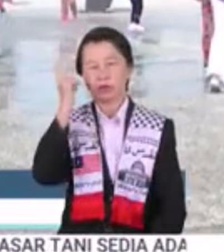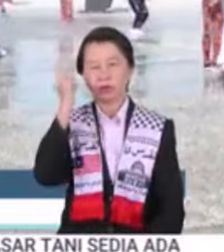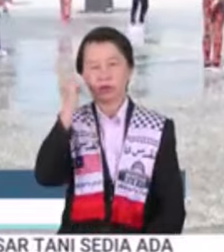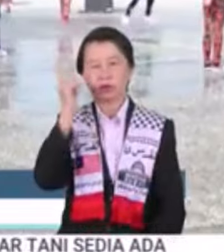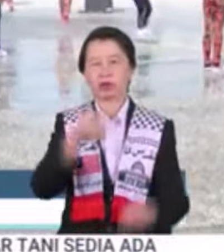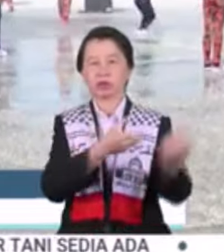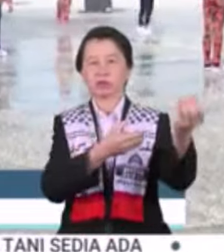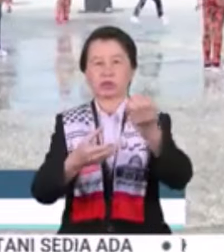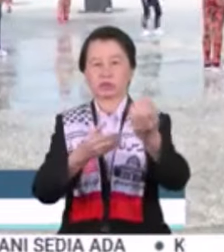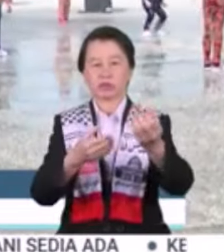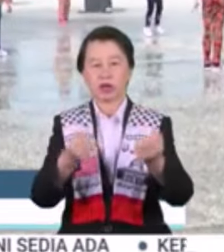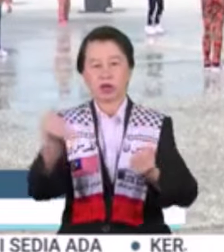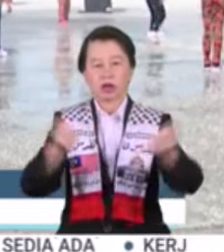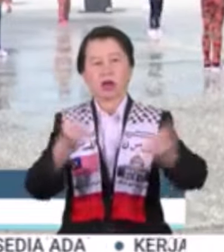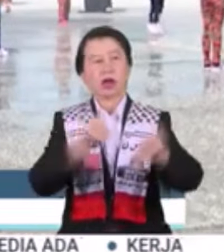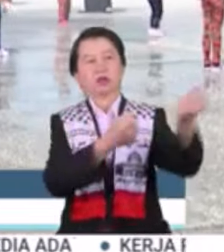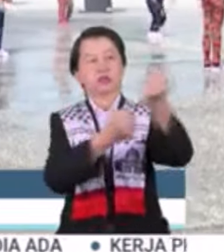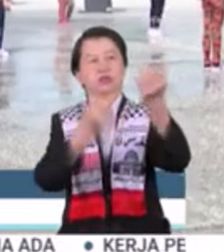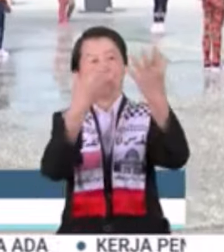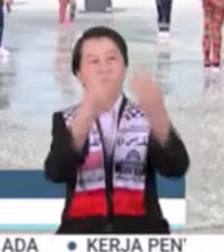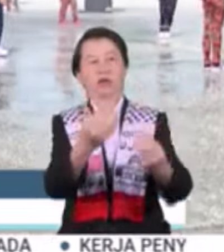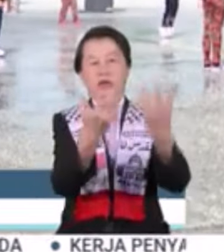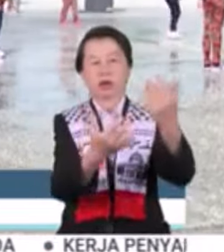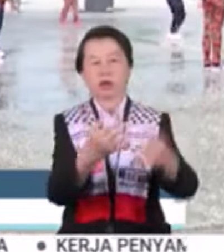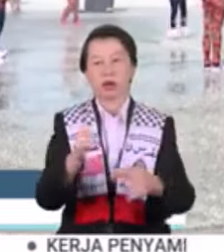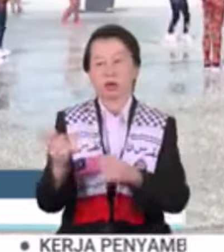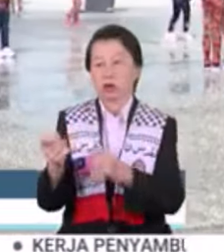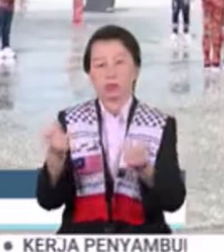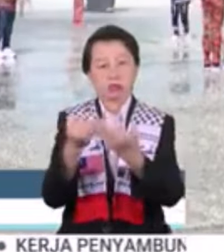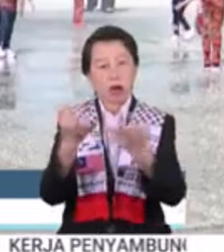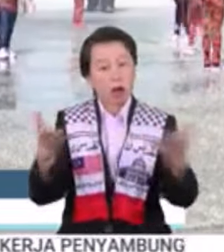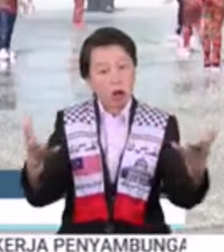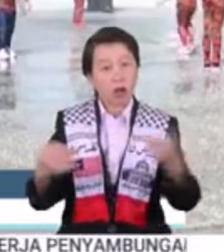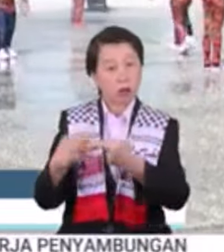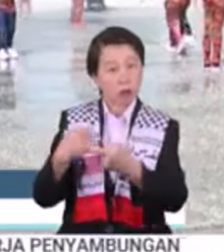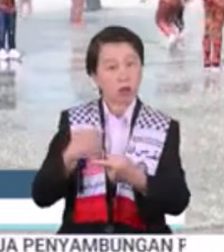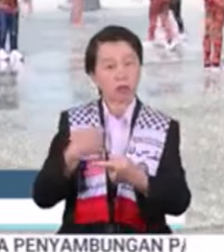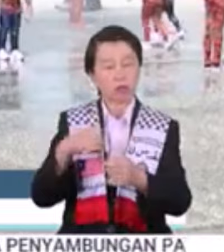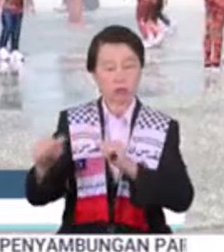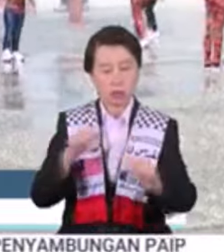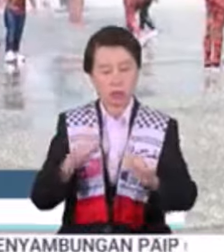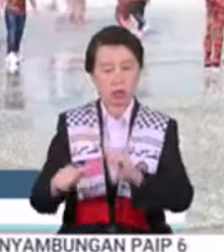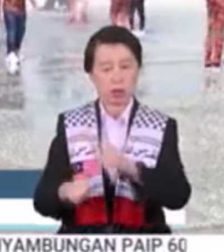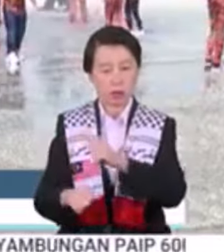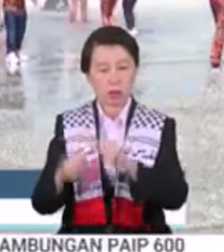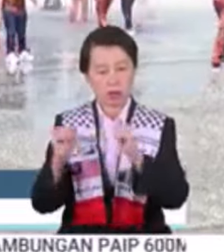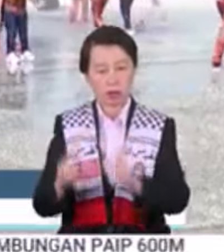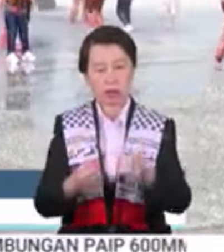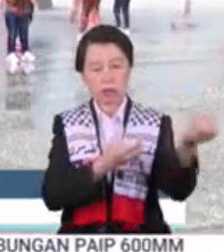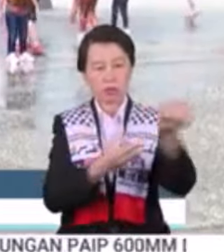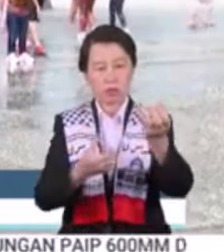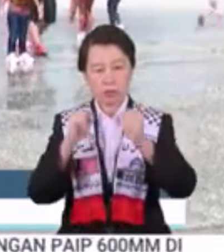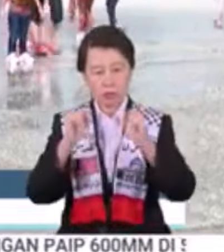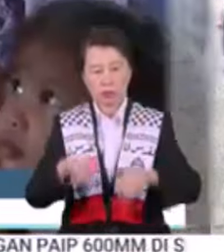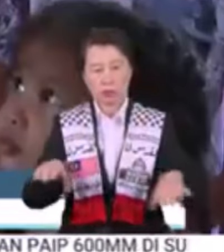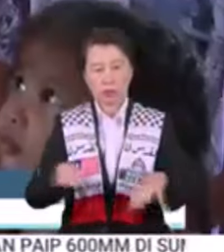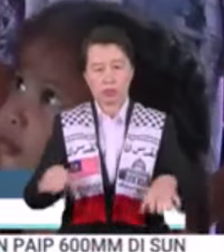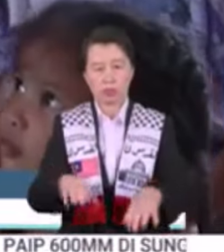dengan misi-misi terbakar saja kan. Tapi kita tak tahu dia banyak lagi yang aktiviti-aktiviti yang bomba boleh